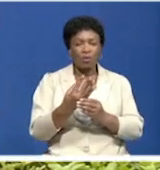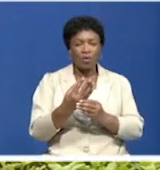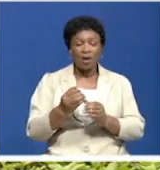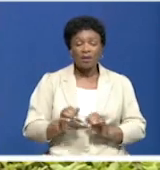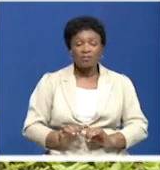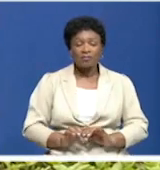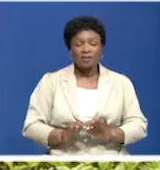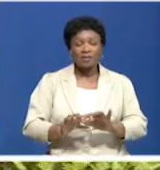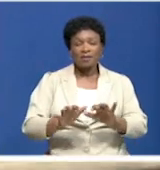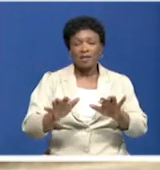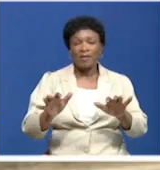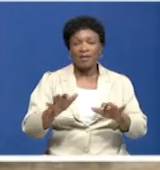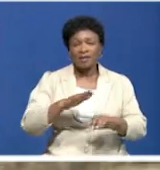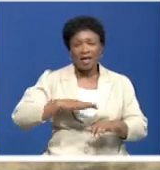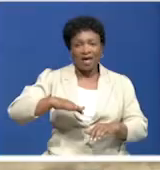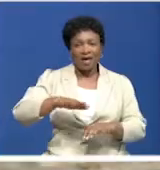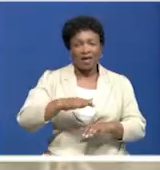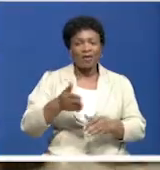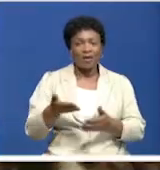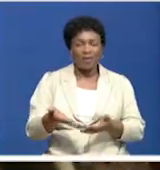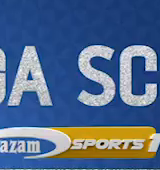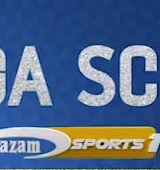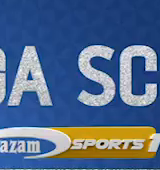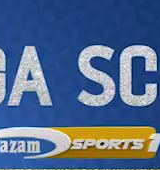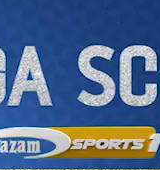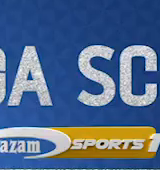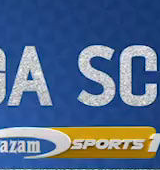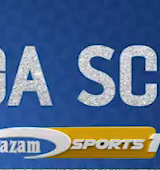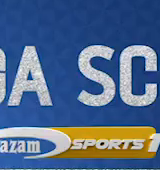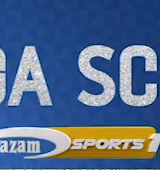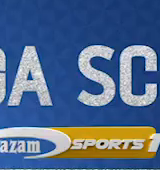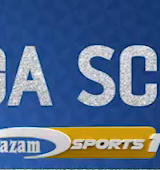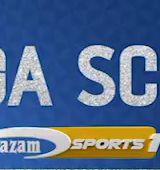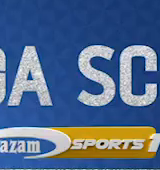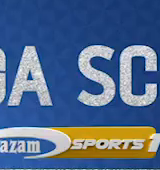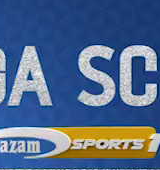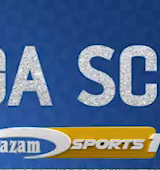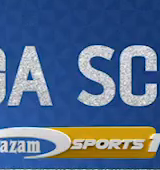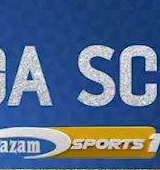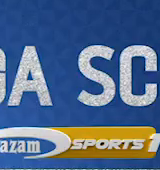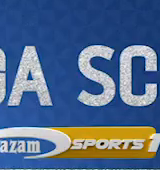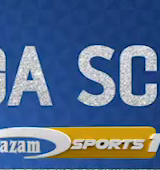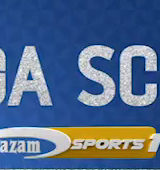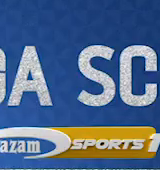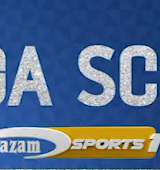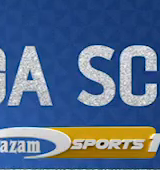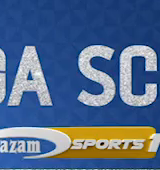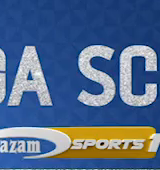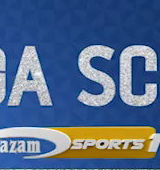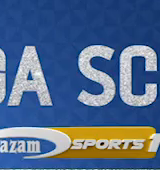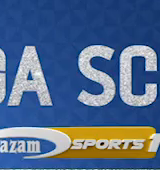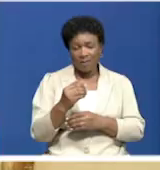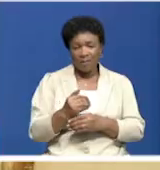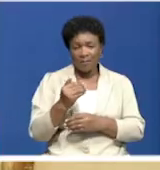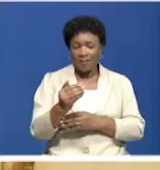isaza hapa kwenye eno hili hapa ambo ni jumba hili la Green House na tunait ndani Ya siku 21 kwa hio baad Ya siku